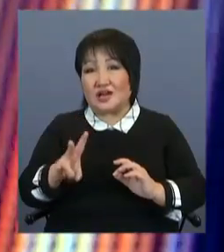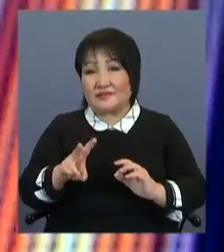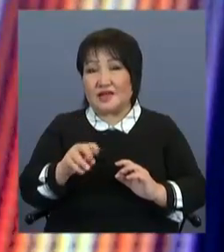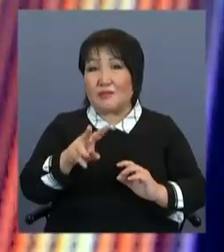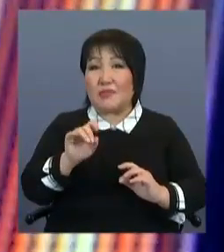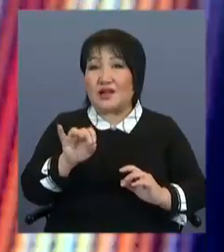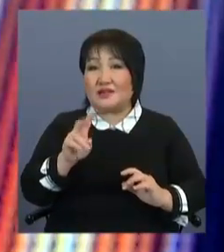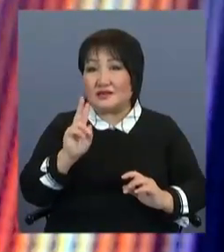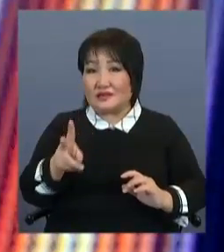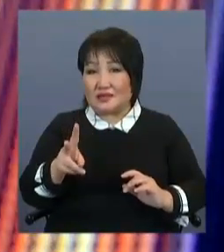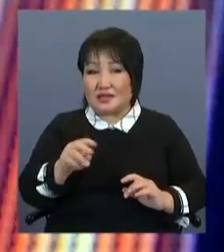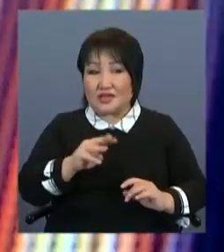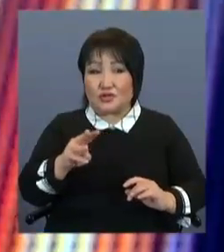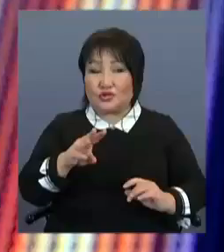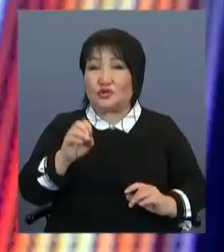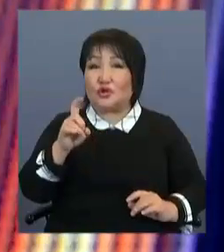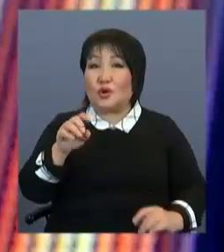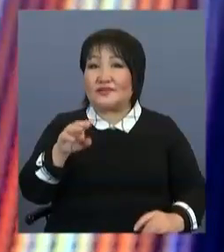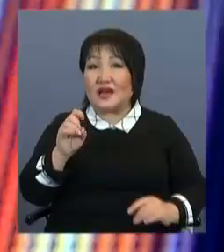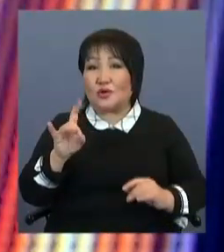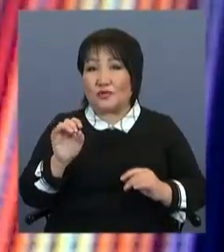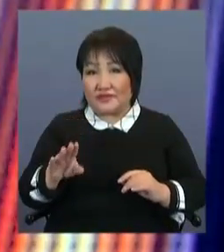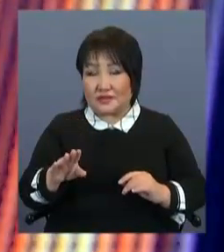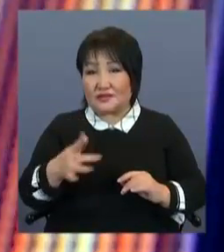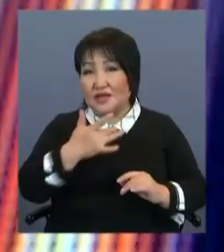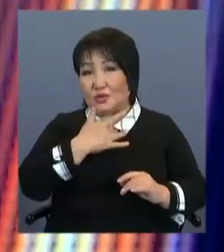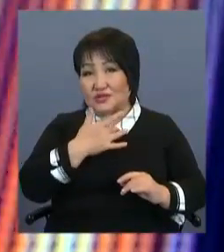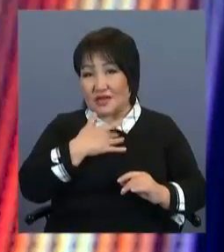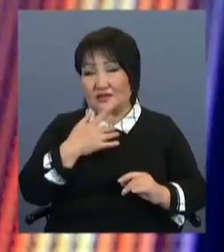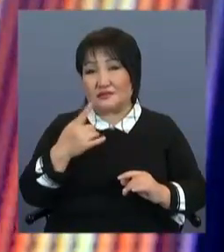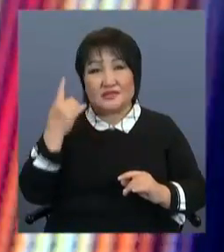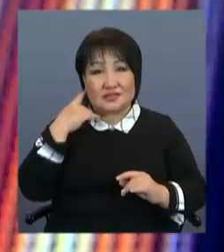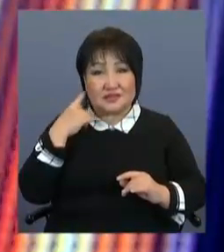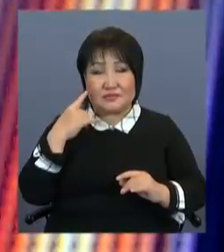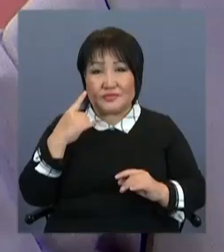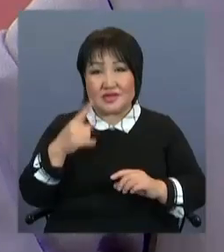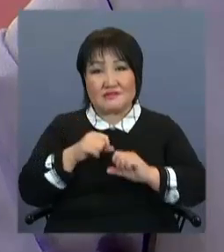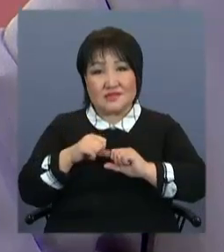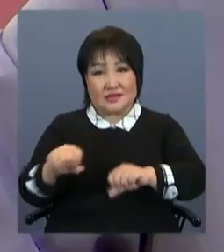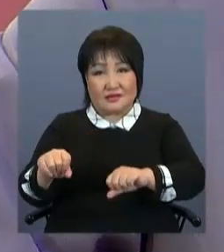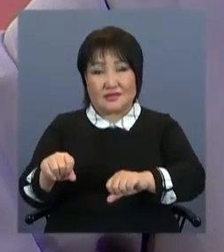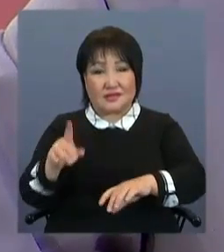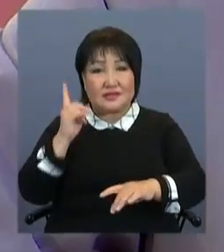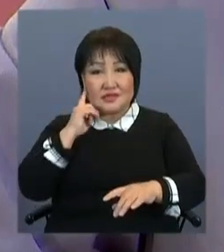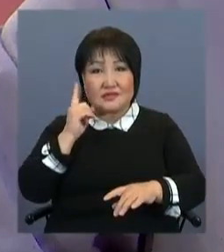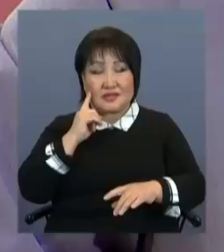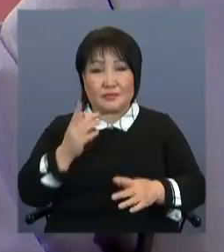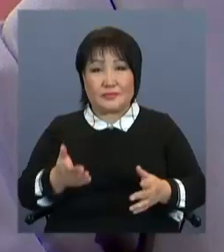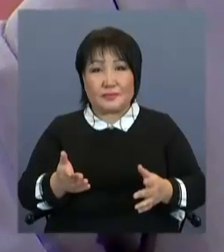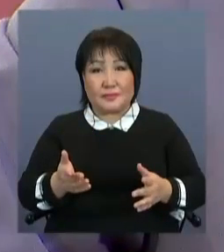Төлеген Тоқтаров деген ағамыздың дауыстарын естіп, ерліктерін. Ал енді белгіректе